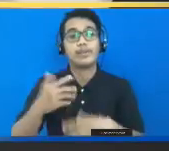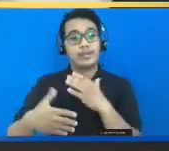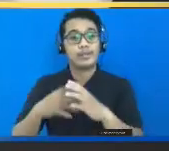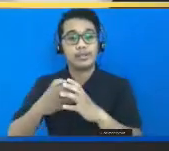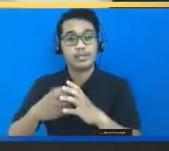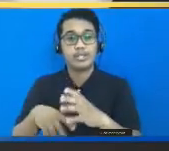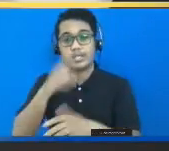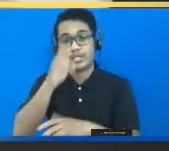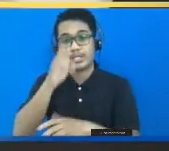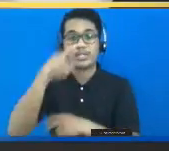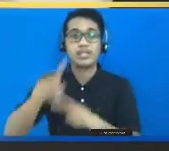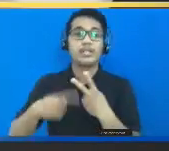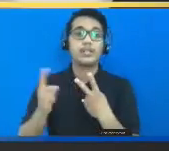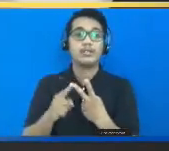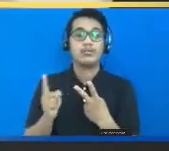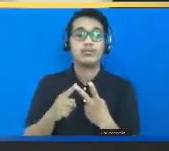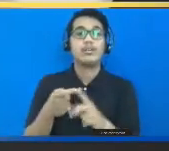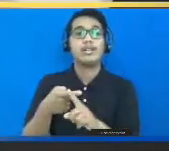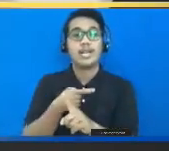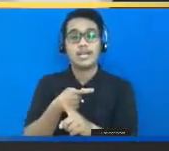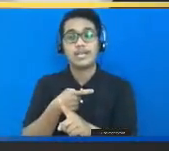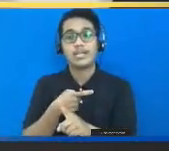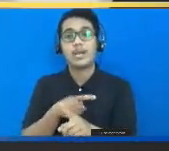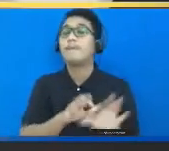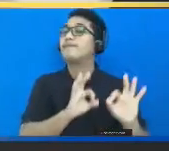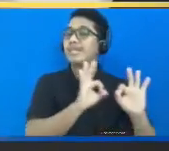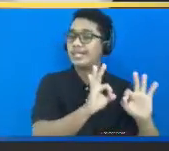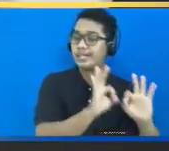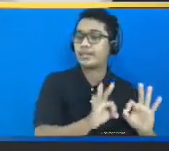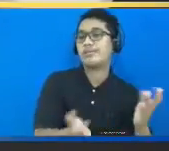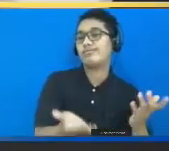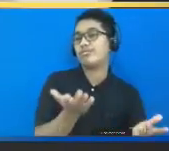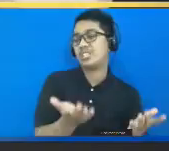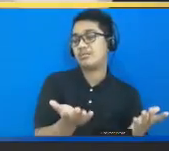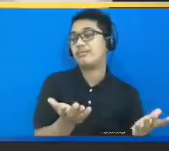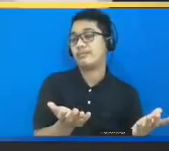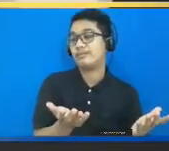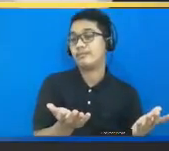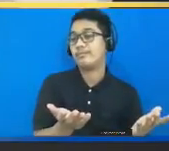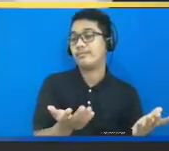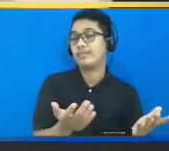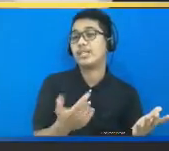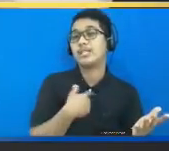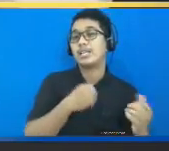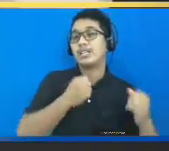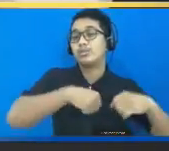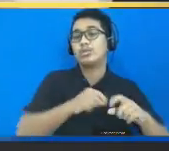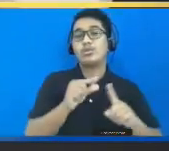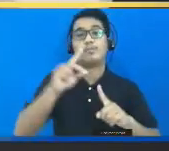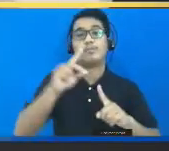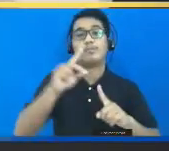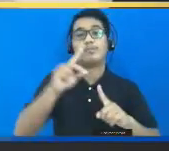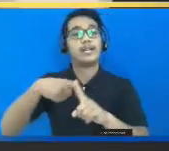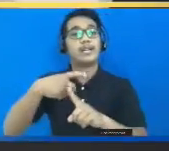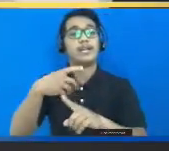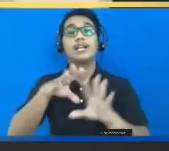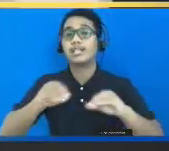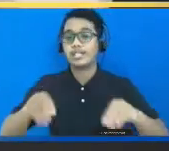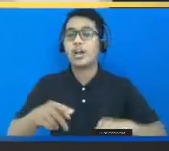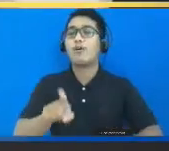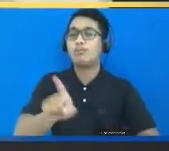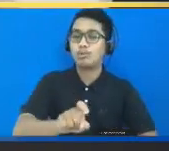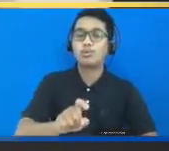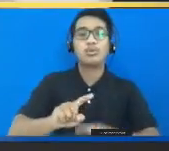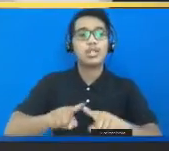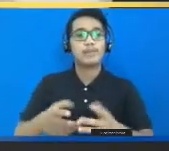dari industri kreatif setia dan yang kedua dari sisi pendidikannya gitu ya mungkin tadi setuju banget PKB tetap tetap perlu